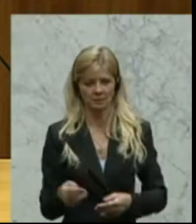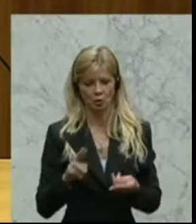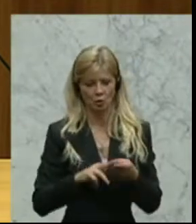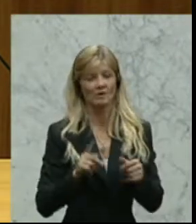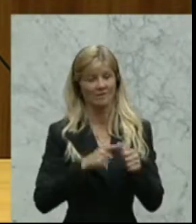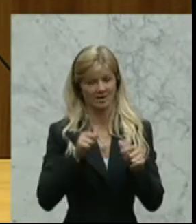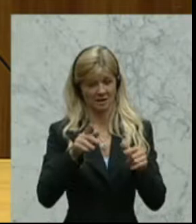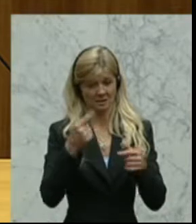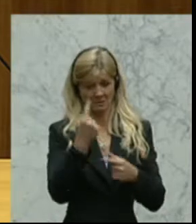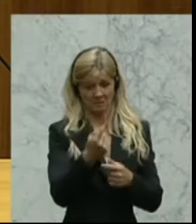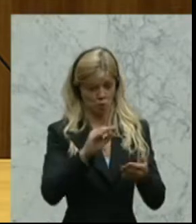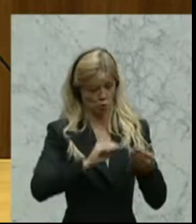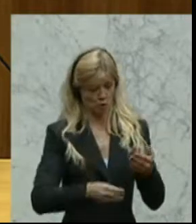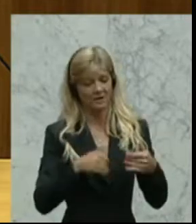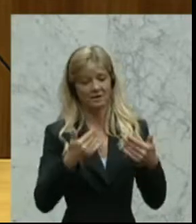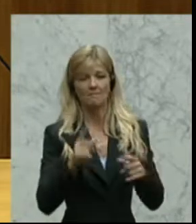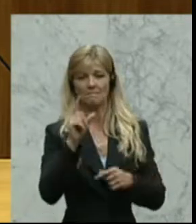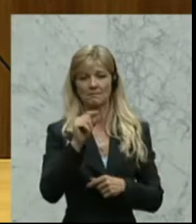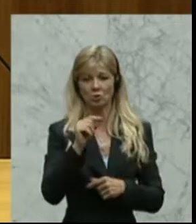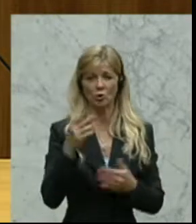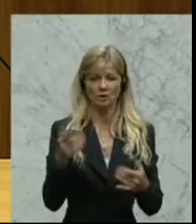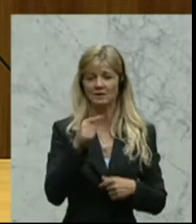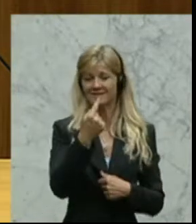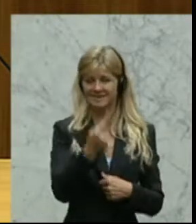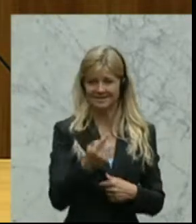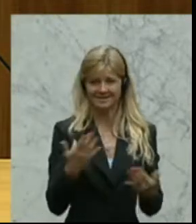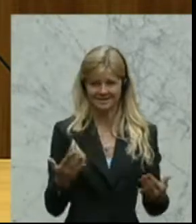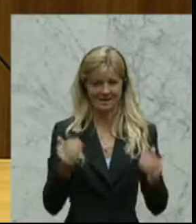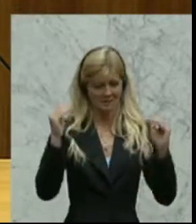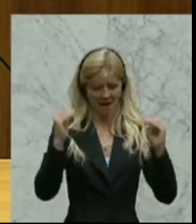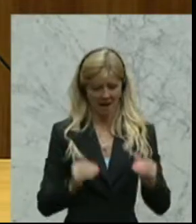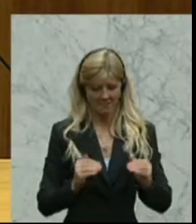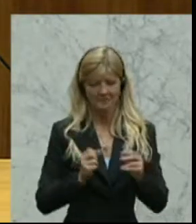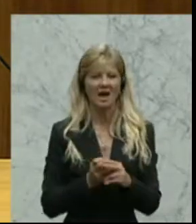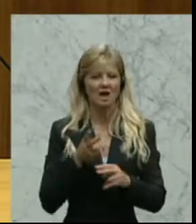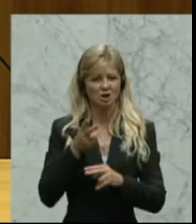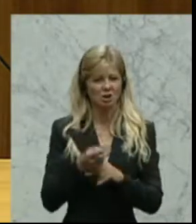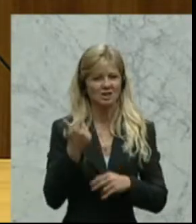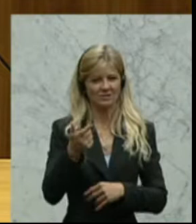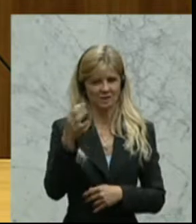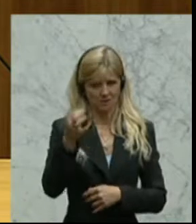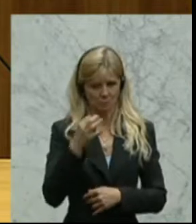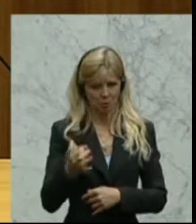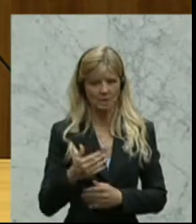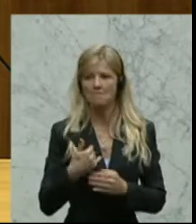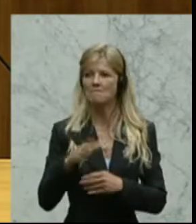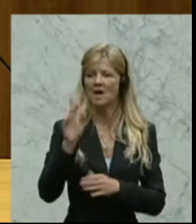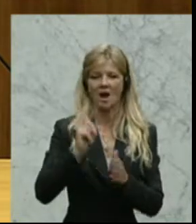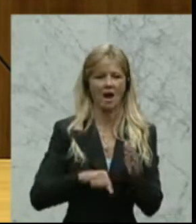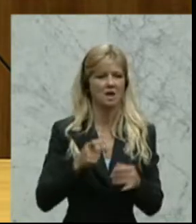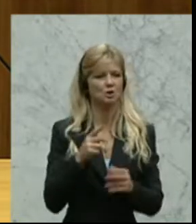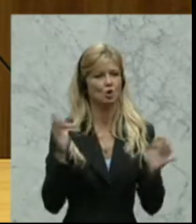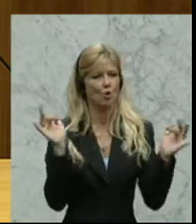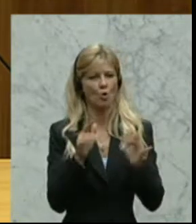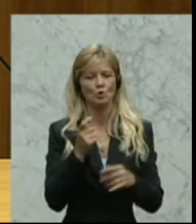für die Absenkung des Einstiegslohnsteuersatzes auf 20%, sogar mehr als die meisten Oppositionsparteien fordern, für